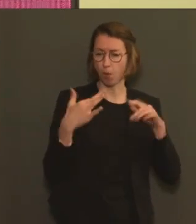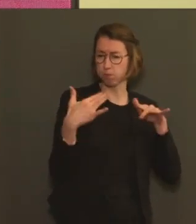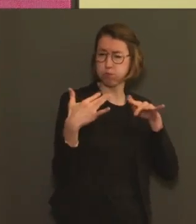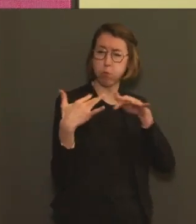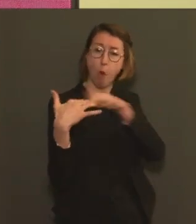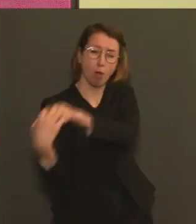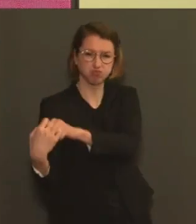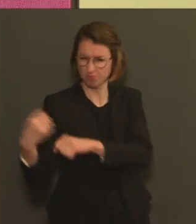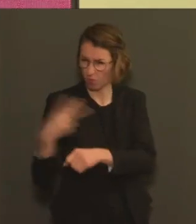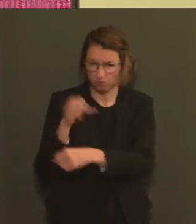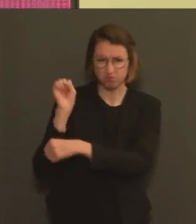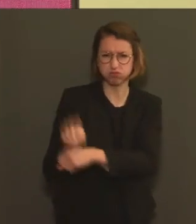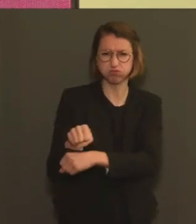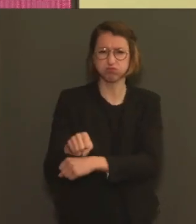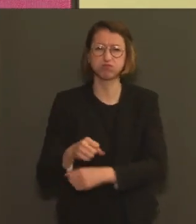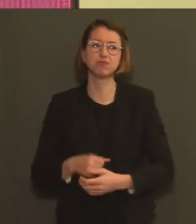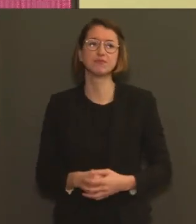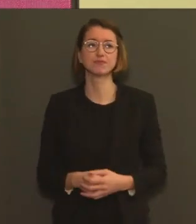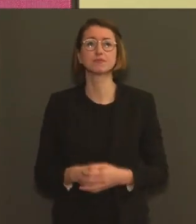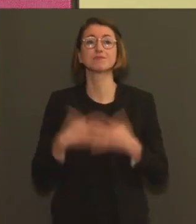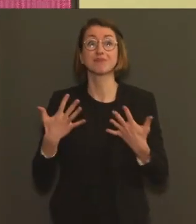sens, avec nous qui mènerons le jeu.